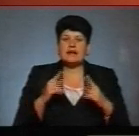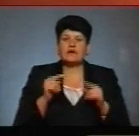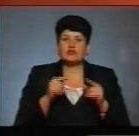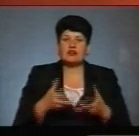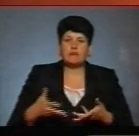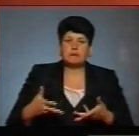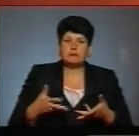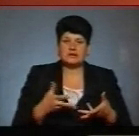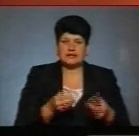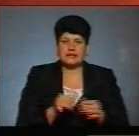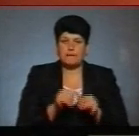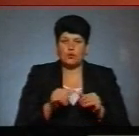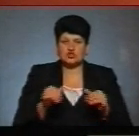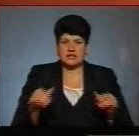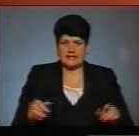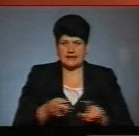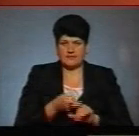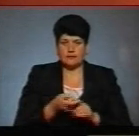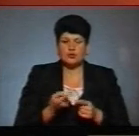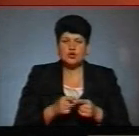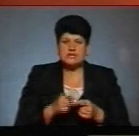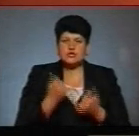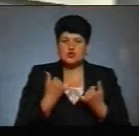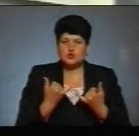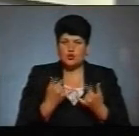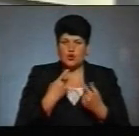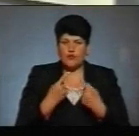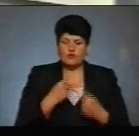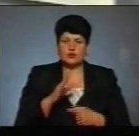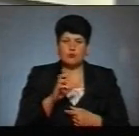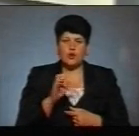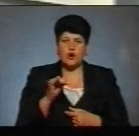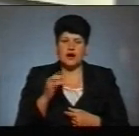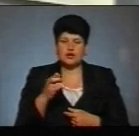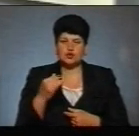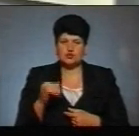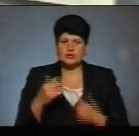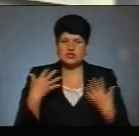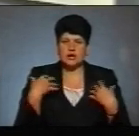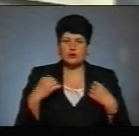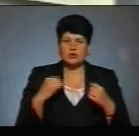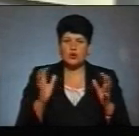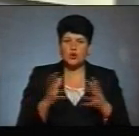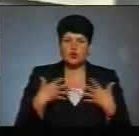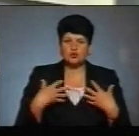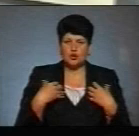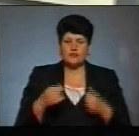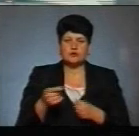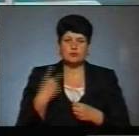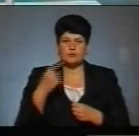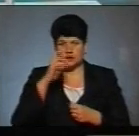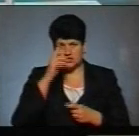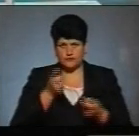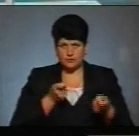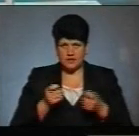на темпи поширення інфекцій? Про це сьогодні говоримо із Володимиром Багайчуком, начальником управління охорони здоров'я Тернопільської